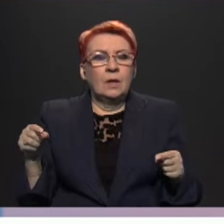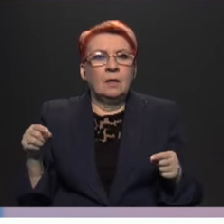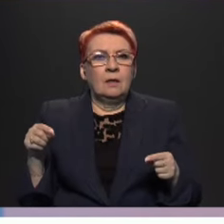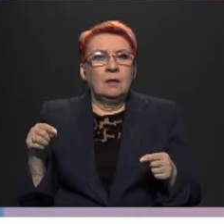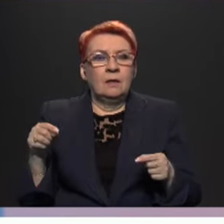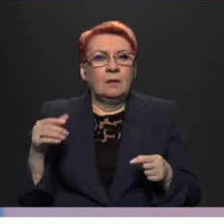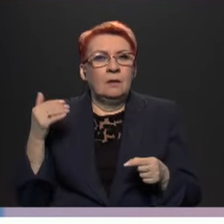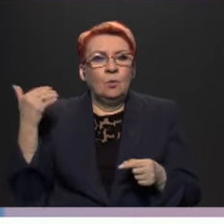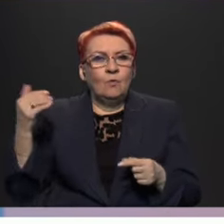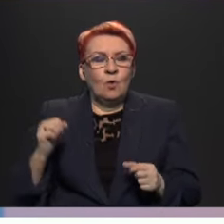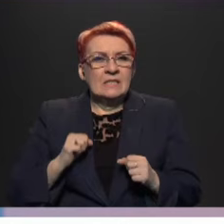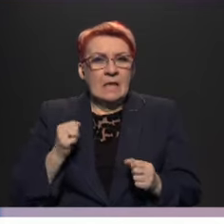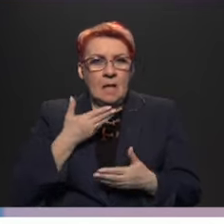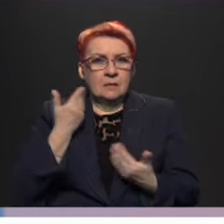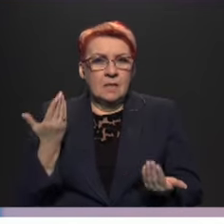занятий, которые бы